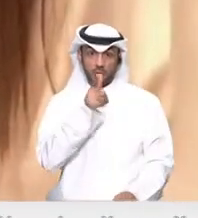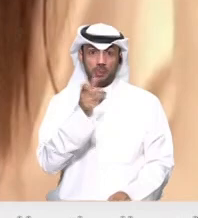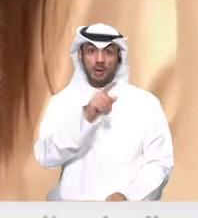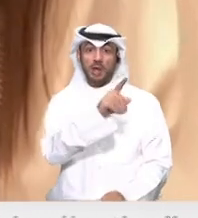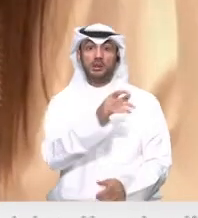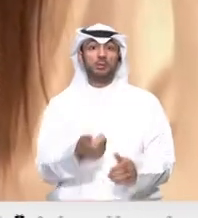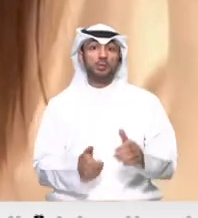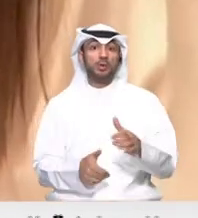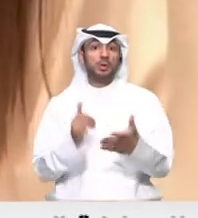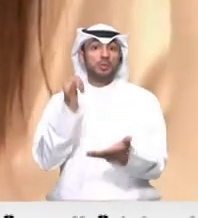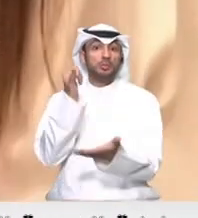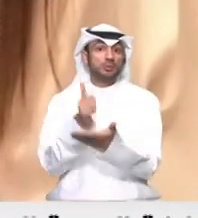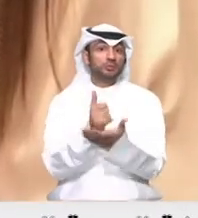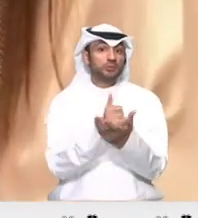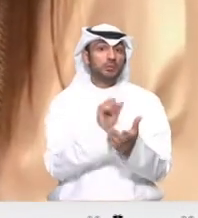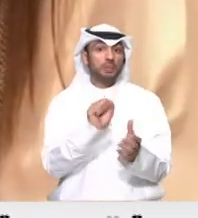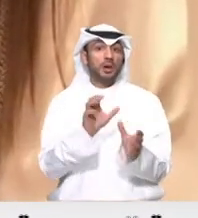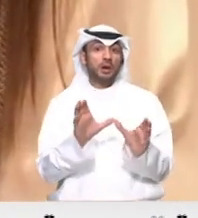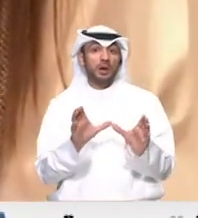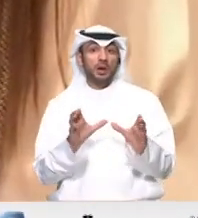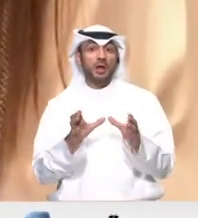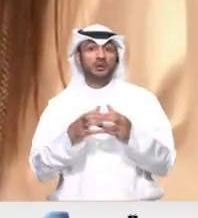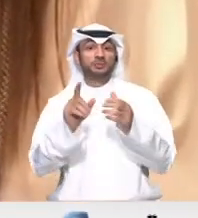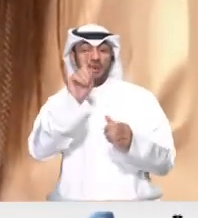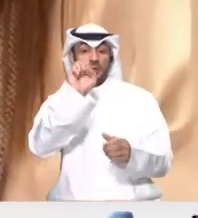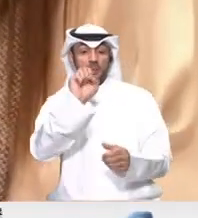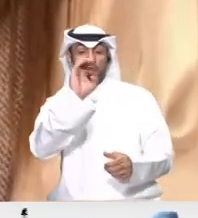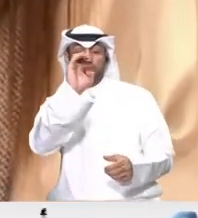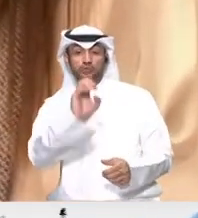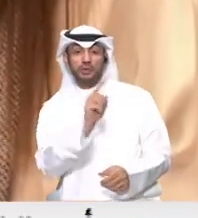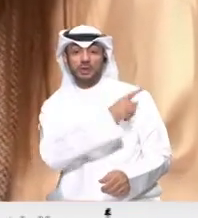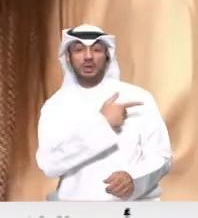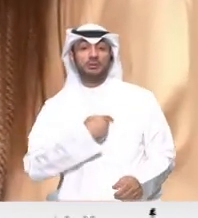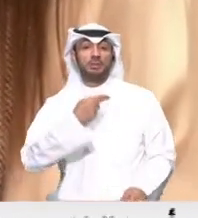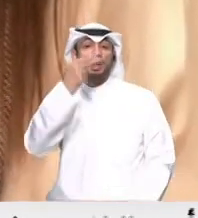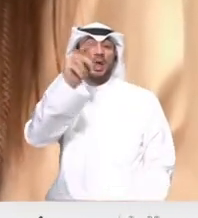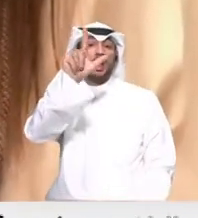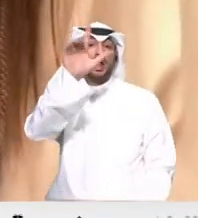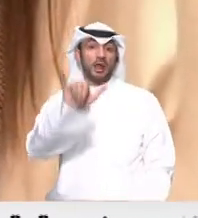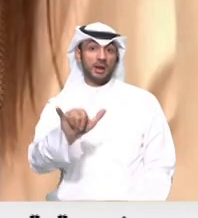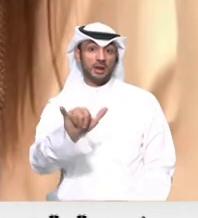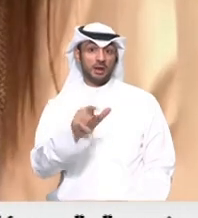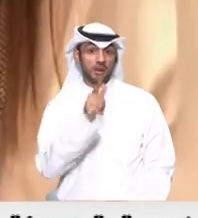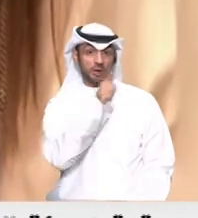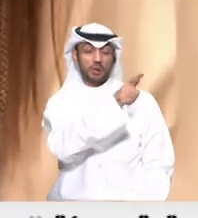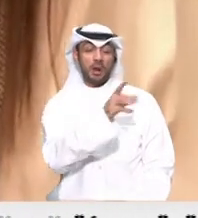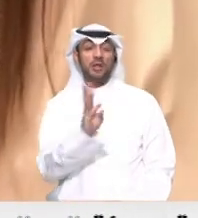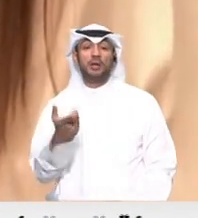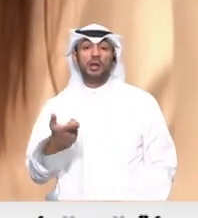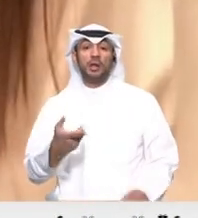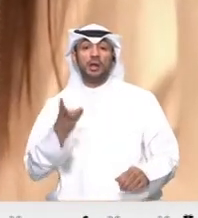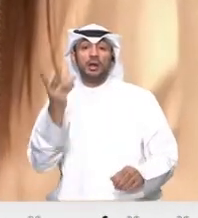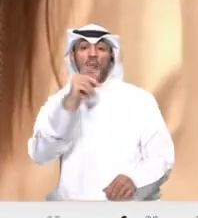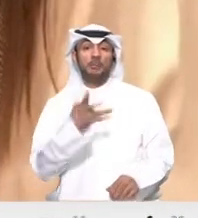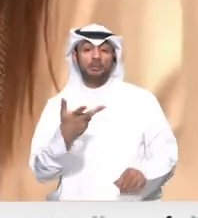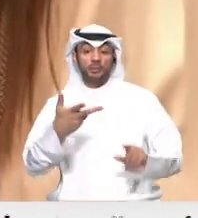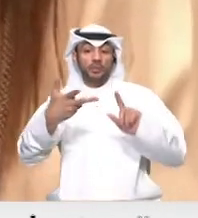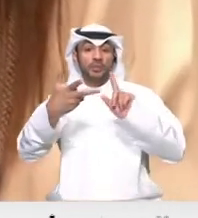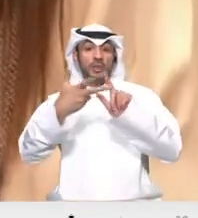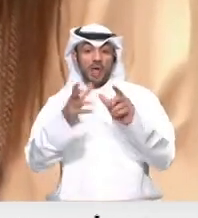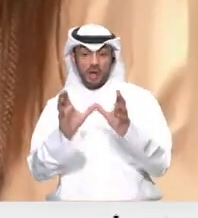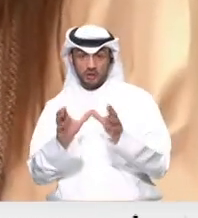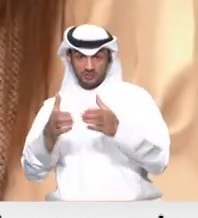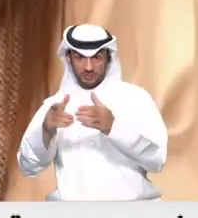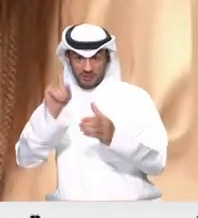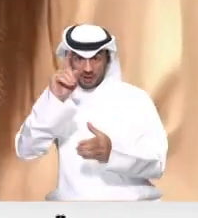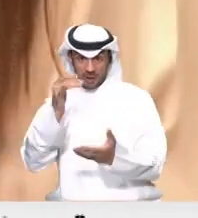الجبهة الجنوبية في هذه الحرب، ويدعى علي كركي، وهو الرجل الثالث في حزب الله